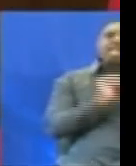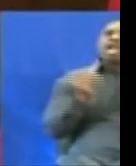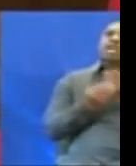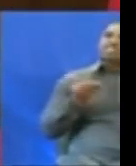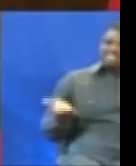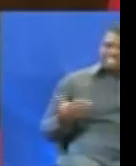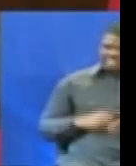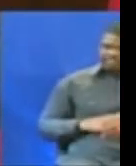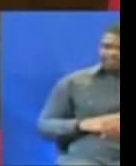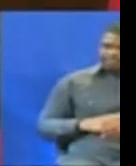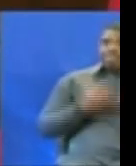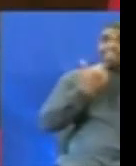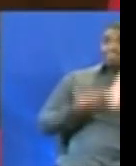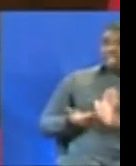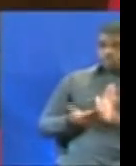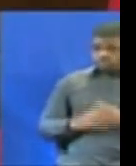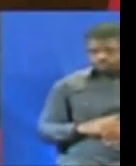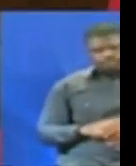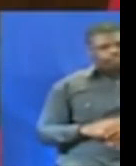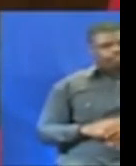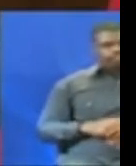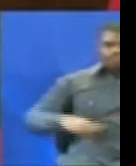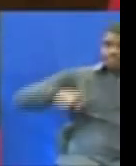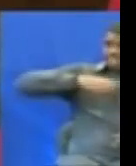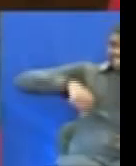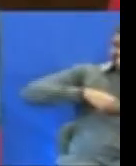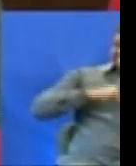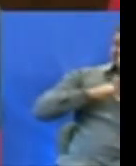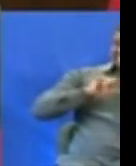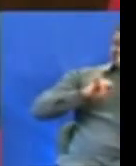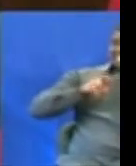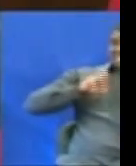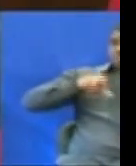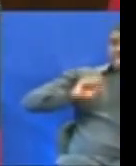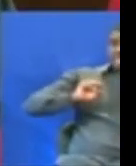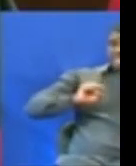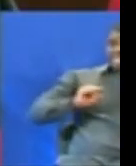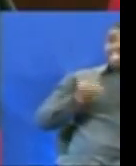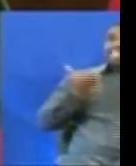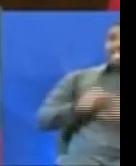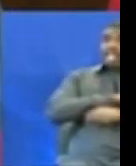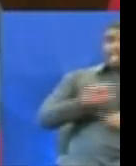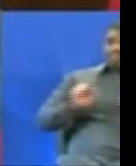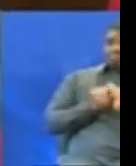Mheshimiwa, hapa nitoe mfano. Sisi wilaya Liwale tunazalisha korosho zaidi ya tani 17,000 kwa mwaka,